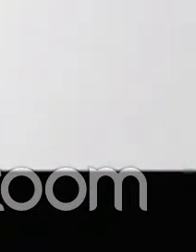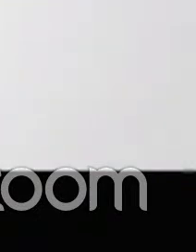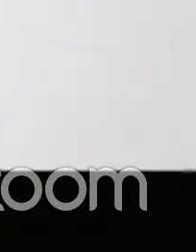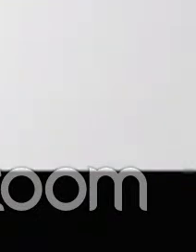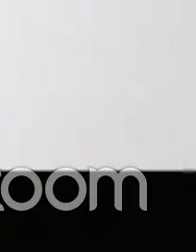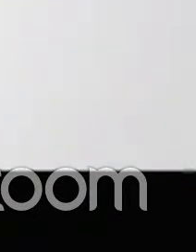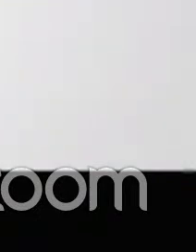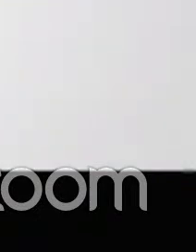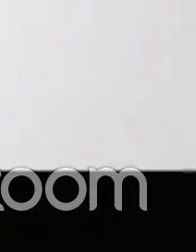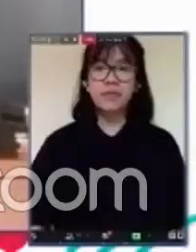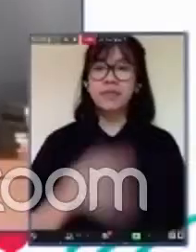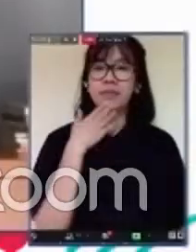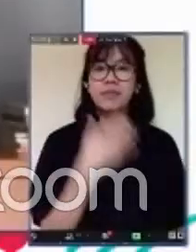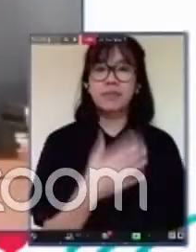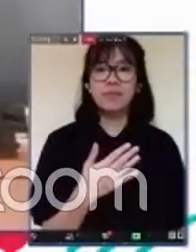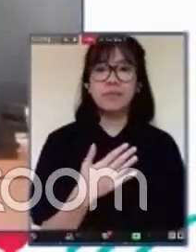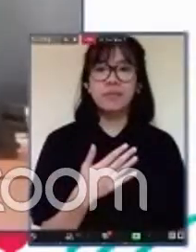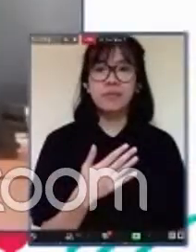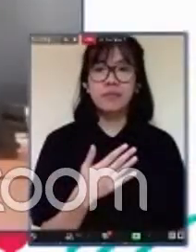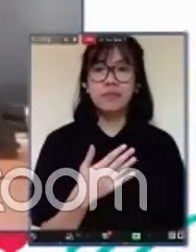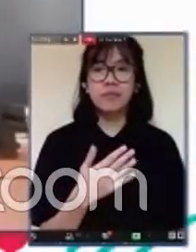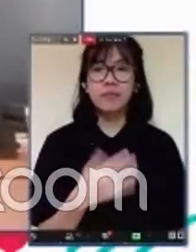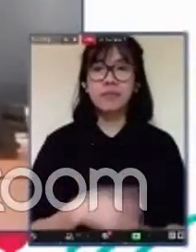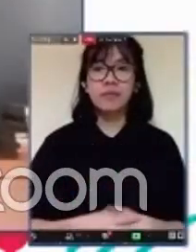Terima kasih.